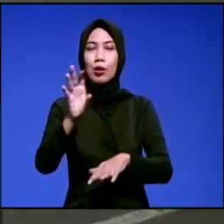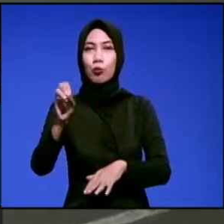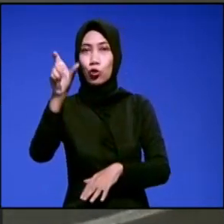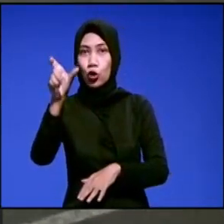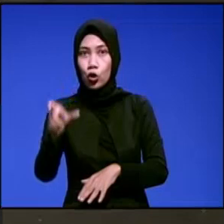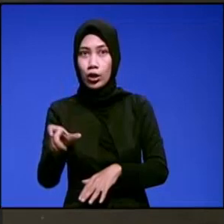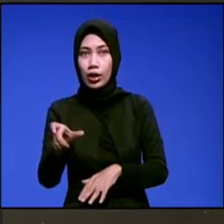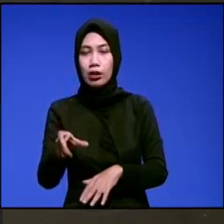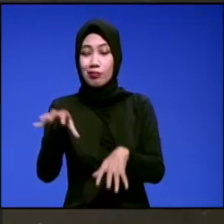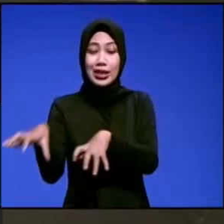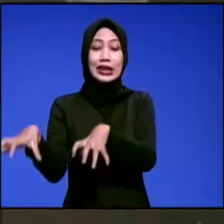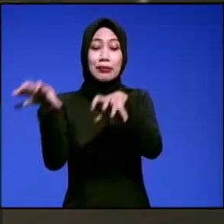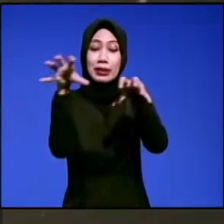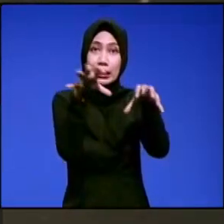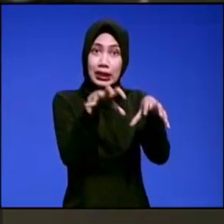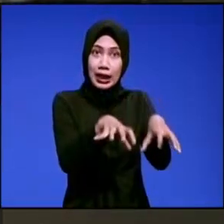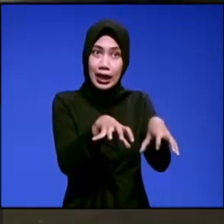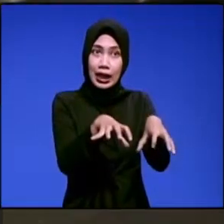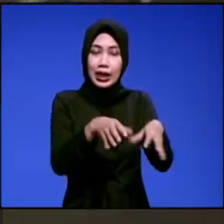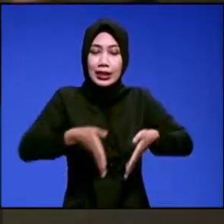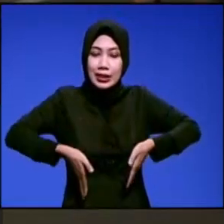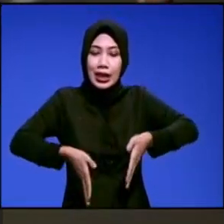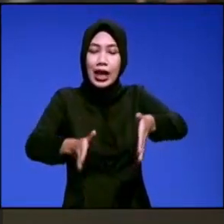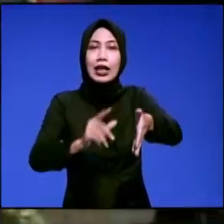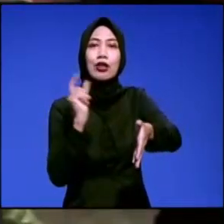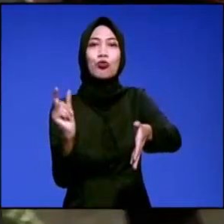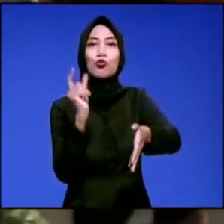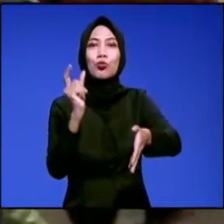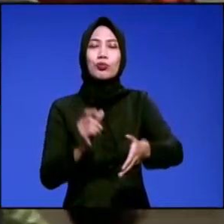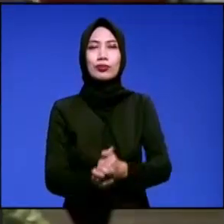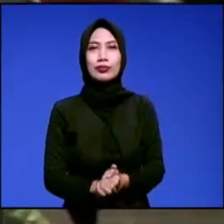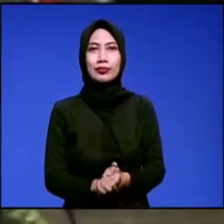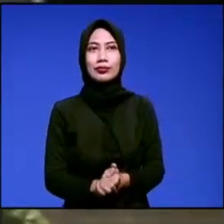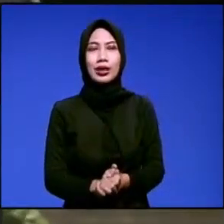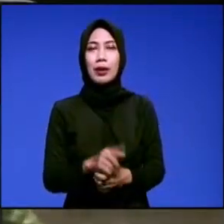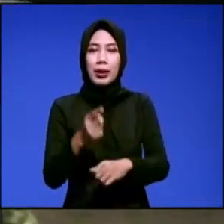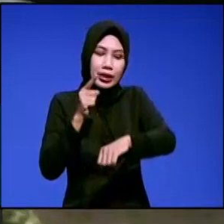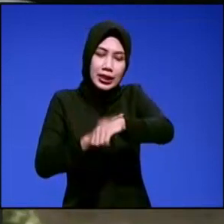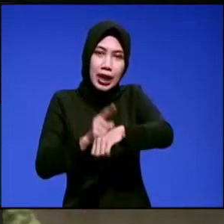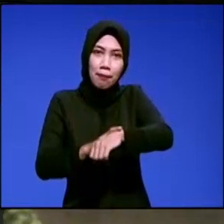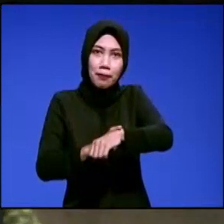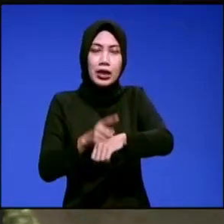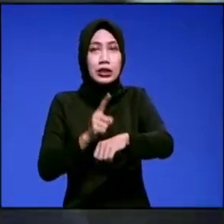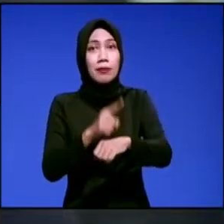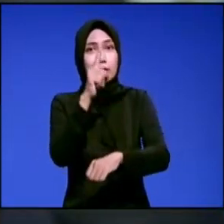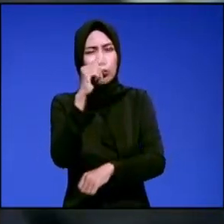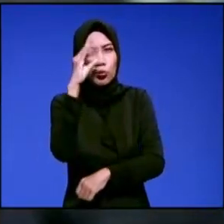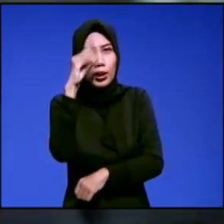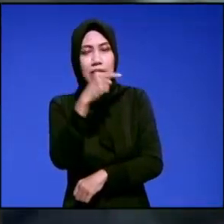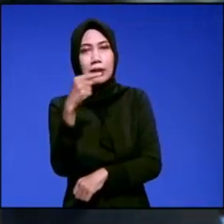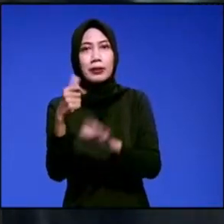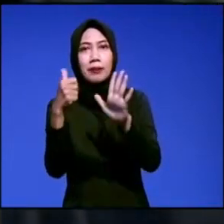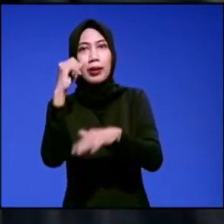agar mau direlokasi berjualan di jalan raya. Selain membatasi waktu penjualan dari jam 1 dini hari hingga 6